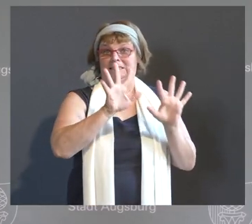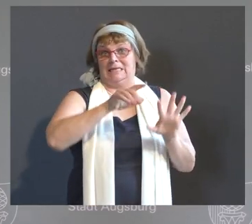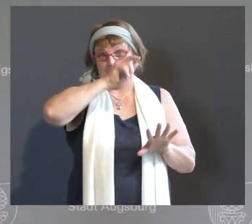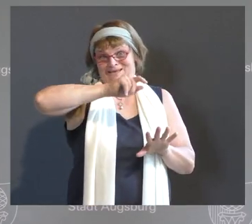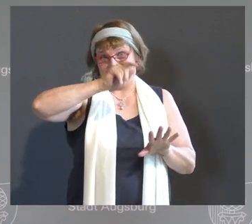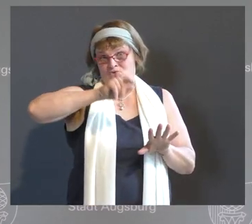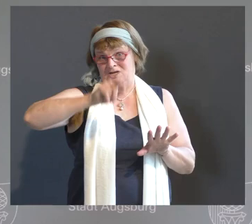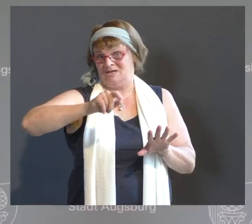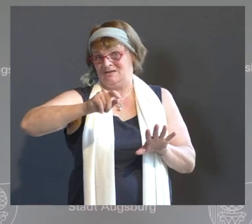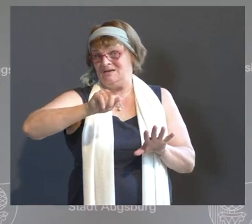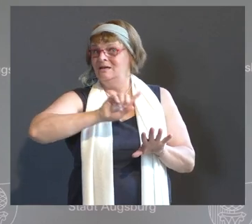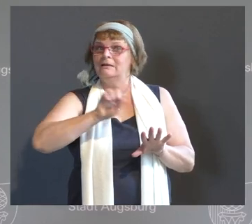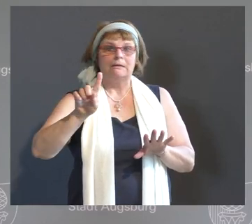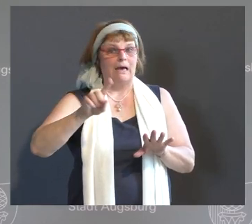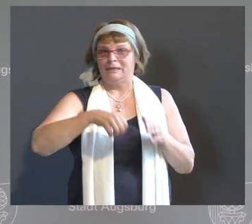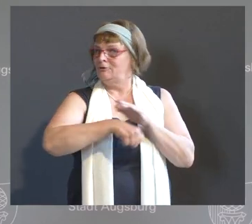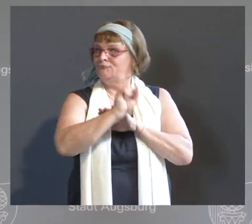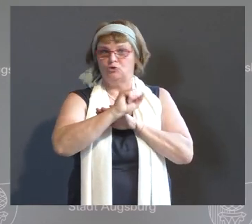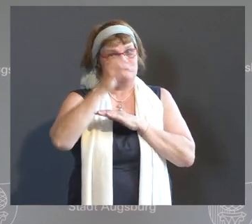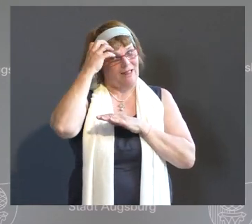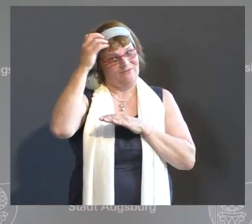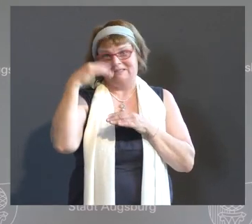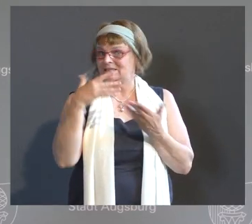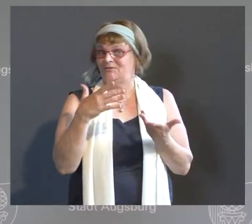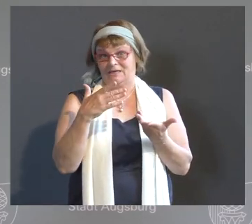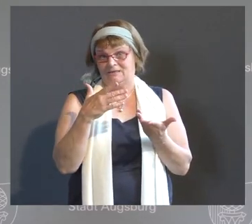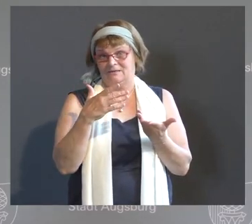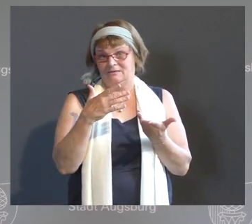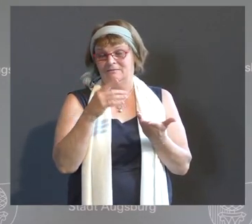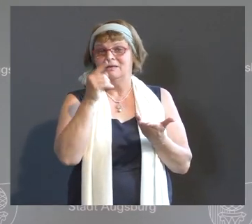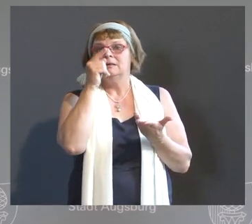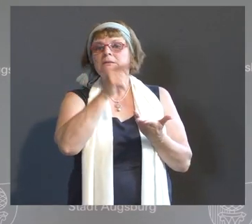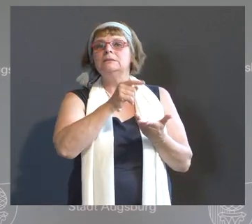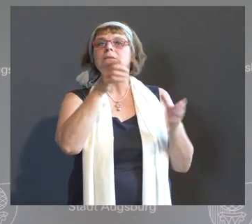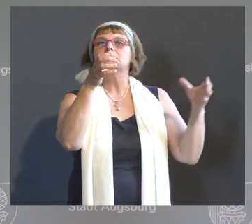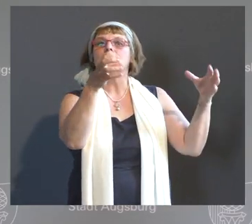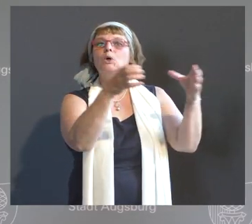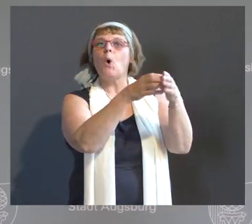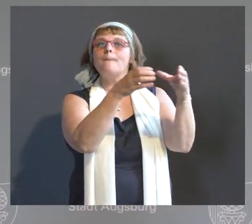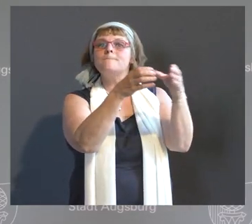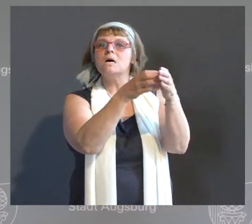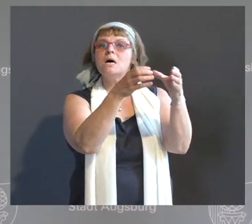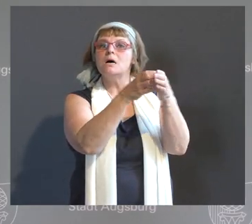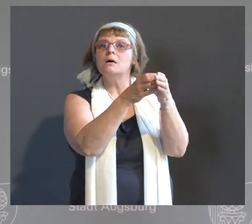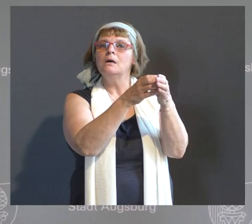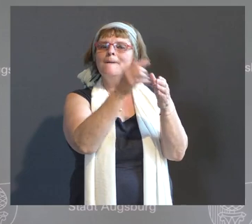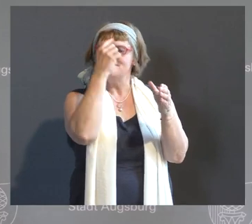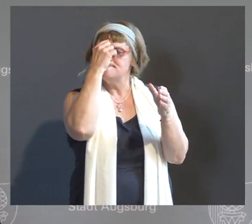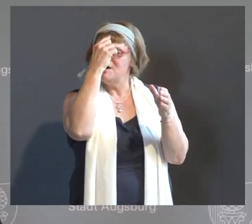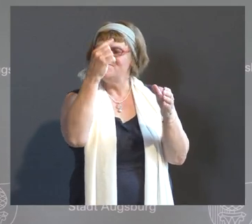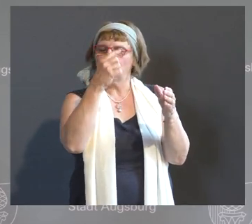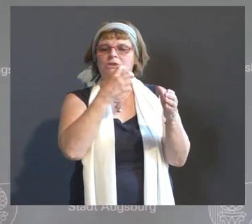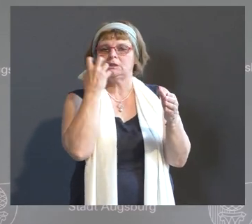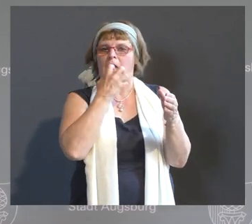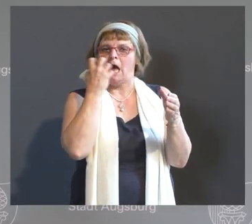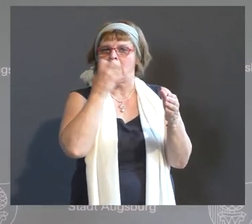12:15 gefeiert haben. Das war eine Gruppe, die schon am Brunnen war und die offensichtlich Ärger suchte.